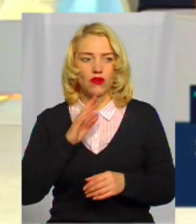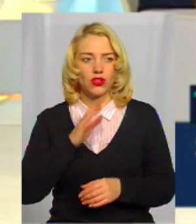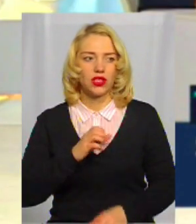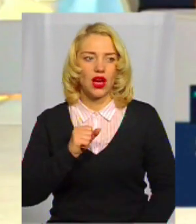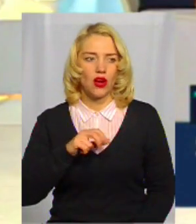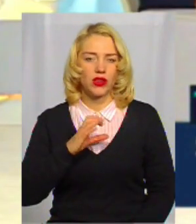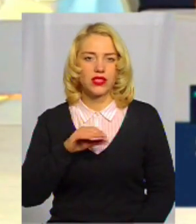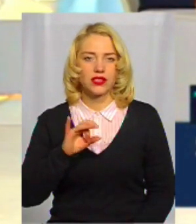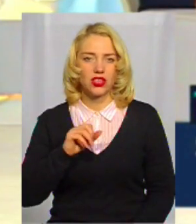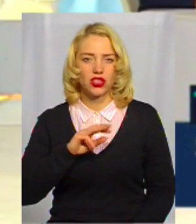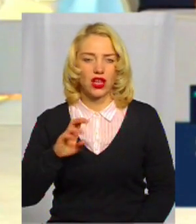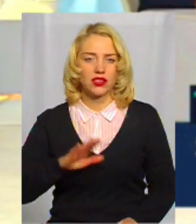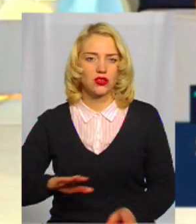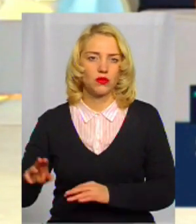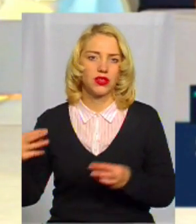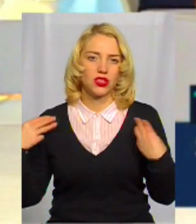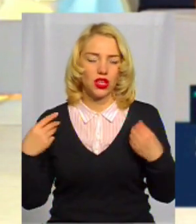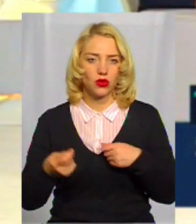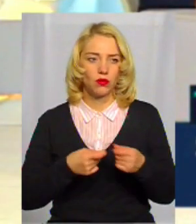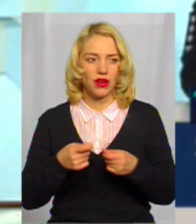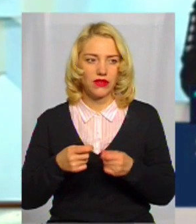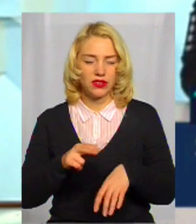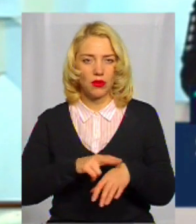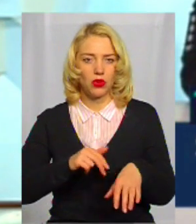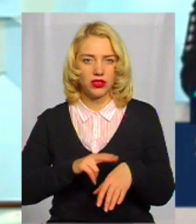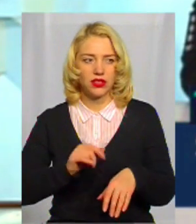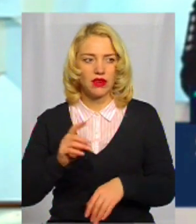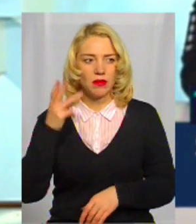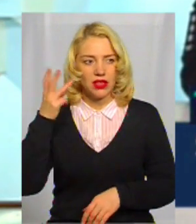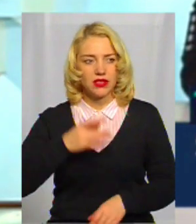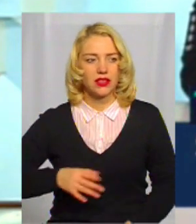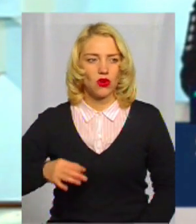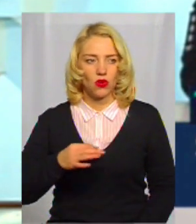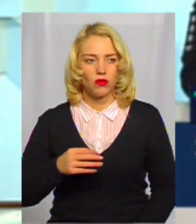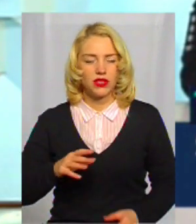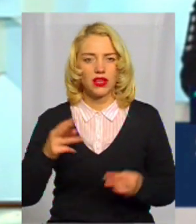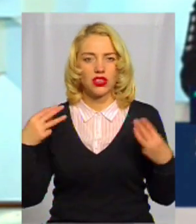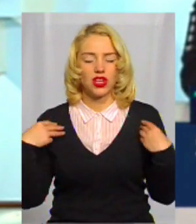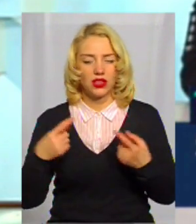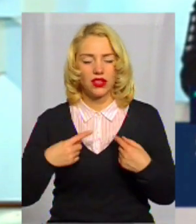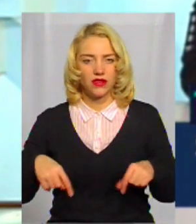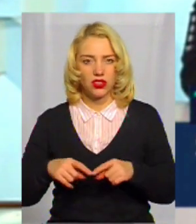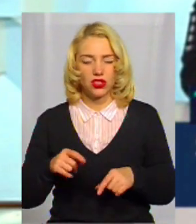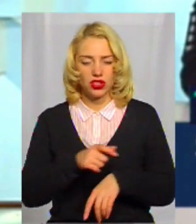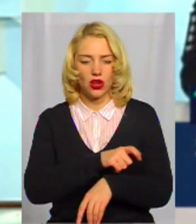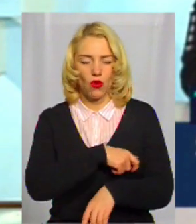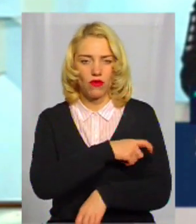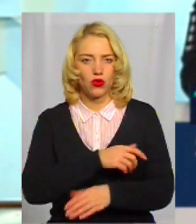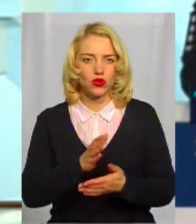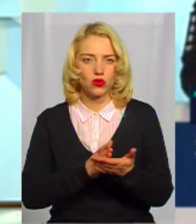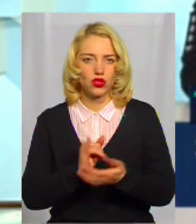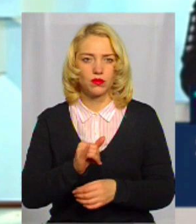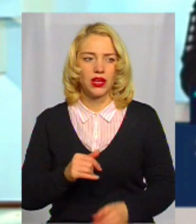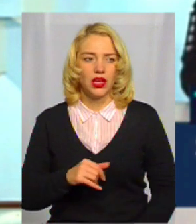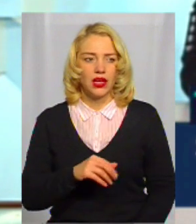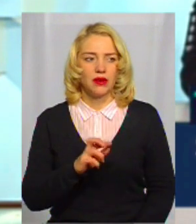Альоною Стрижак, заступницею начальника управління патрульної поліції в Хмельницькій області, начальницею відділу чергової служби, та